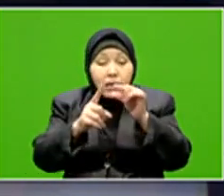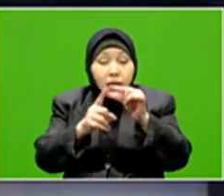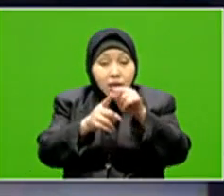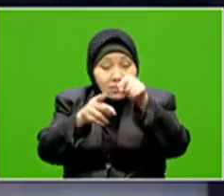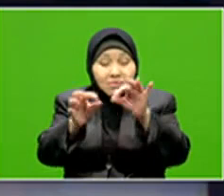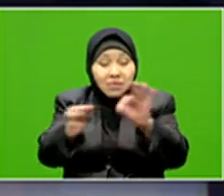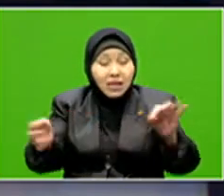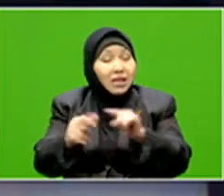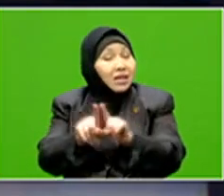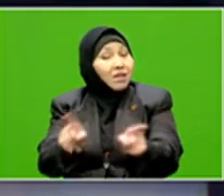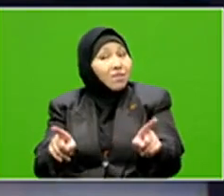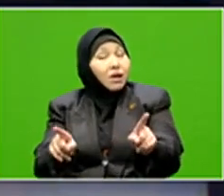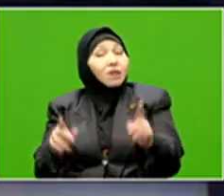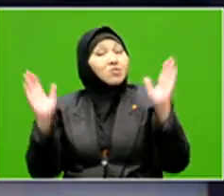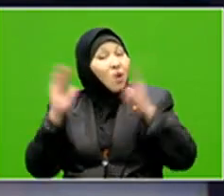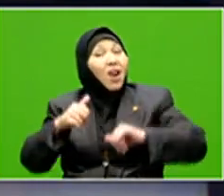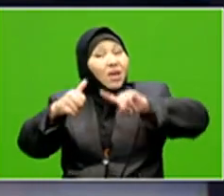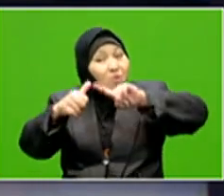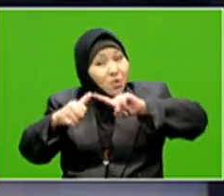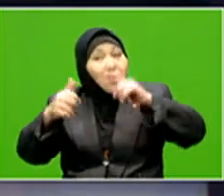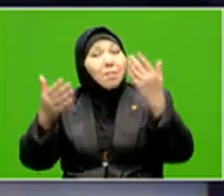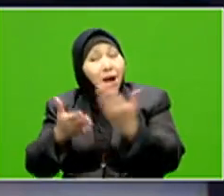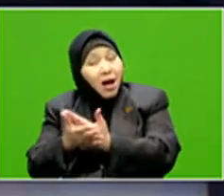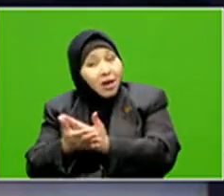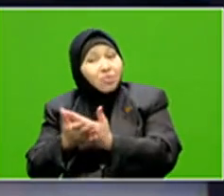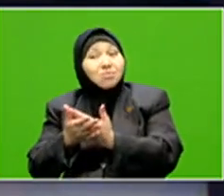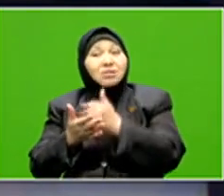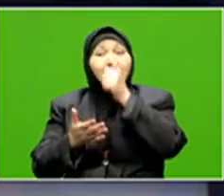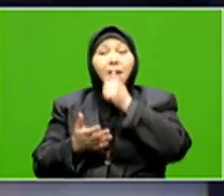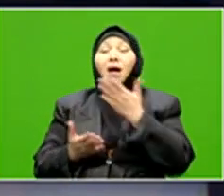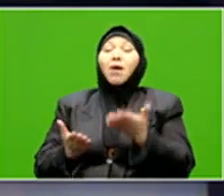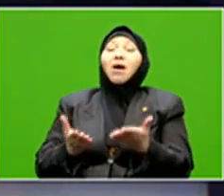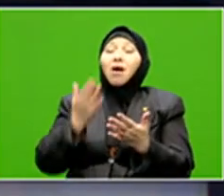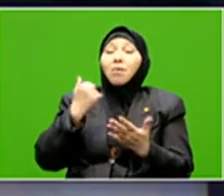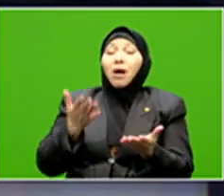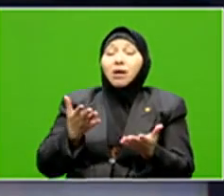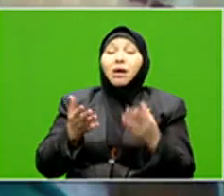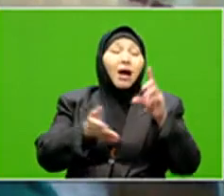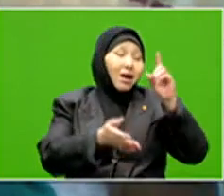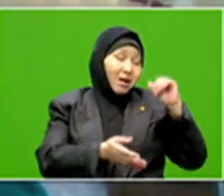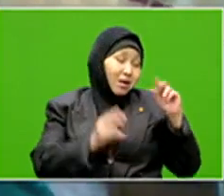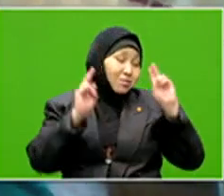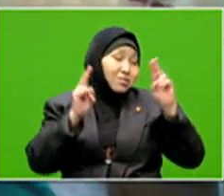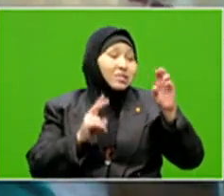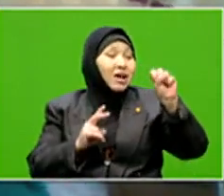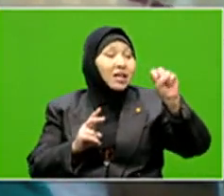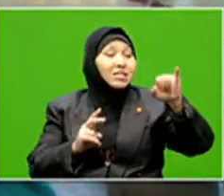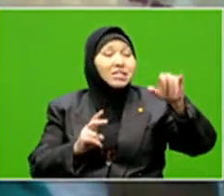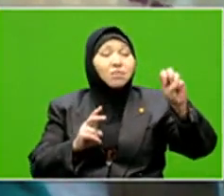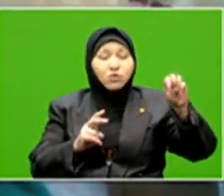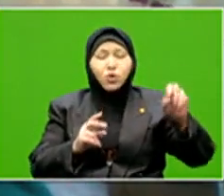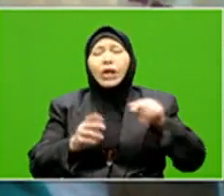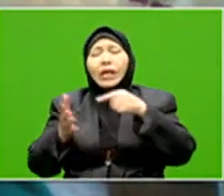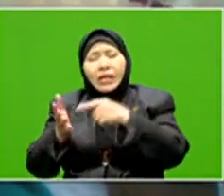114, kemudian baru bersabar. Ustaz Syamsul, boleh dicerahkan? Insya-Allah, subhanallahil azim. Inilah keindahan